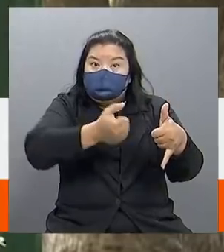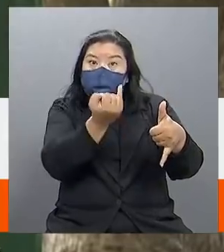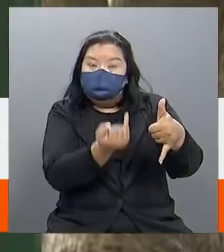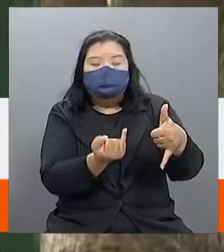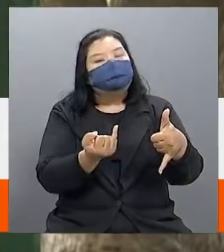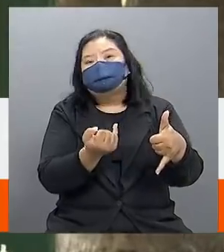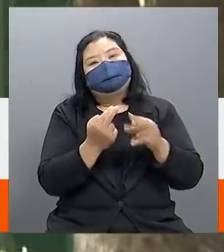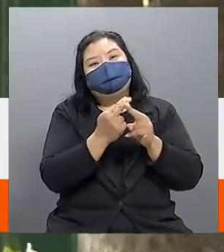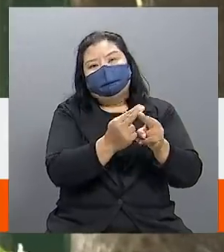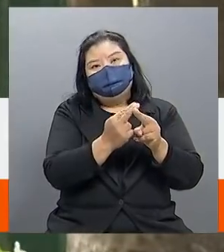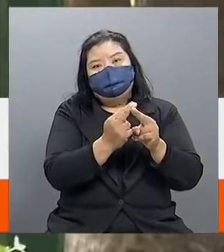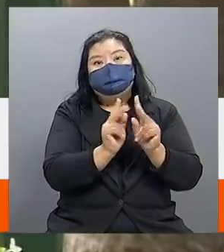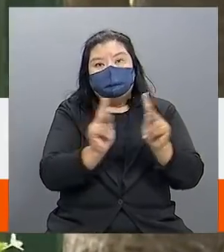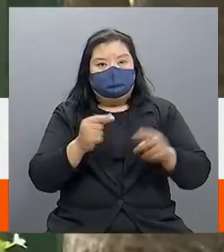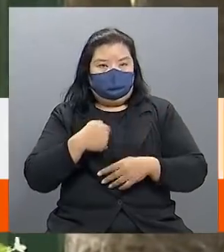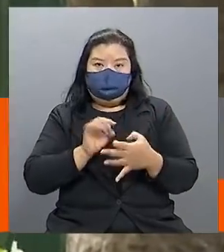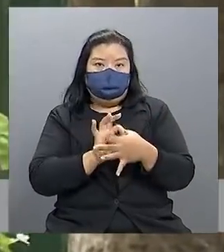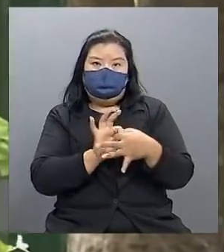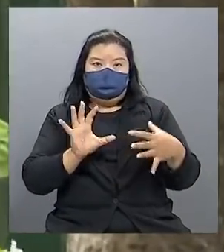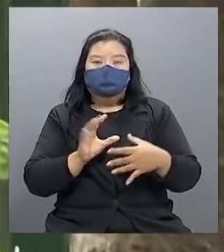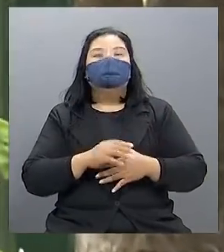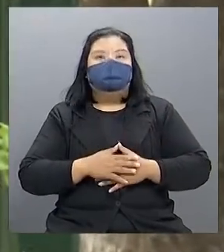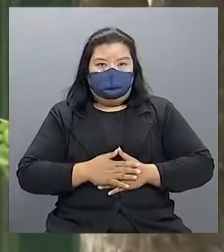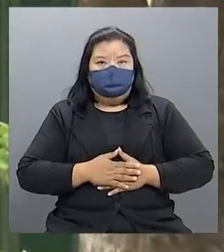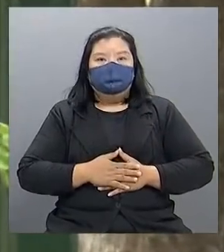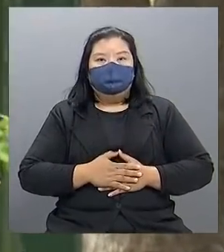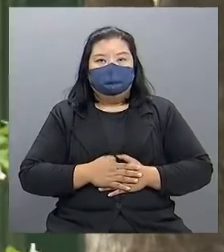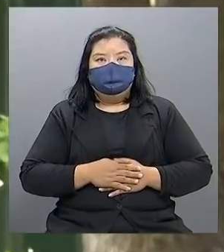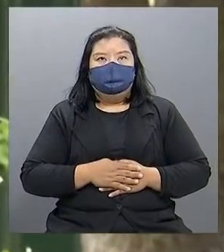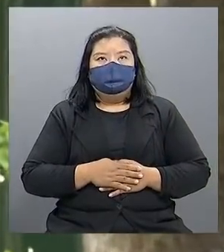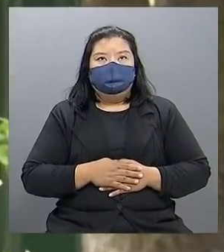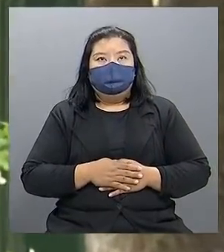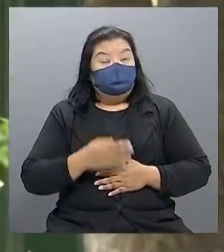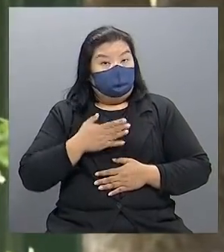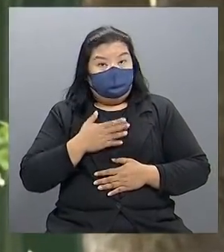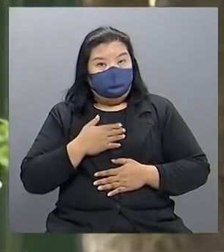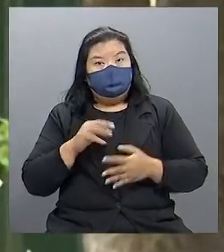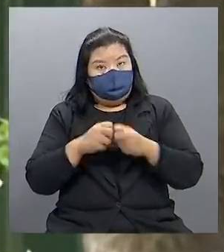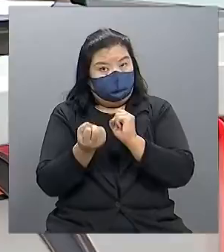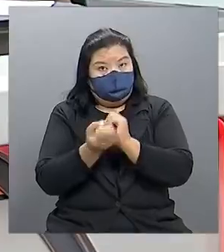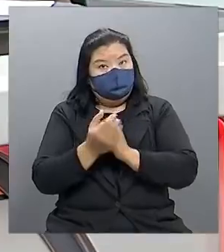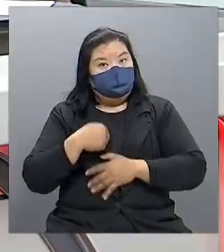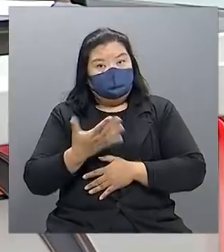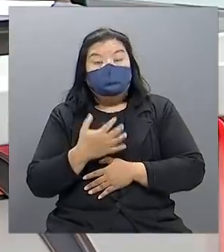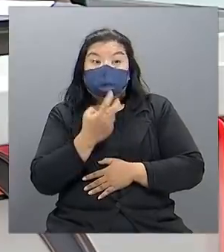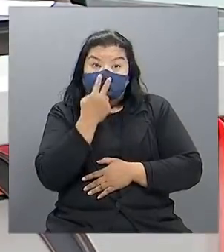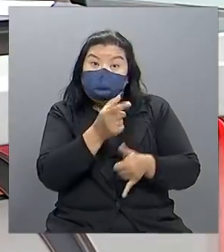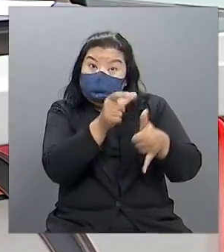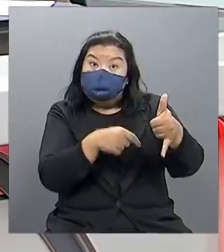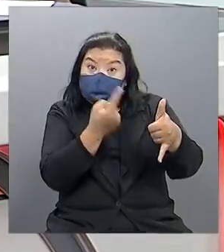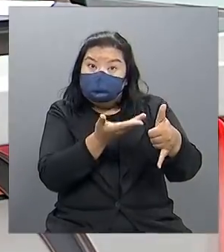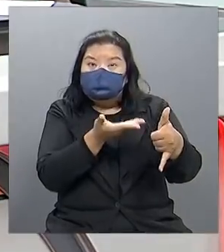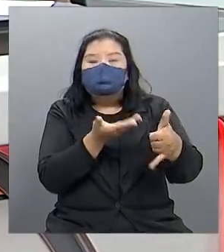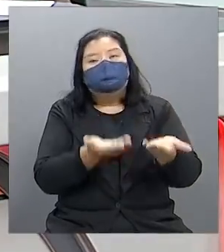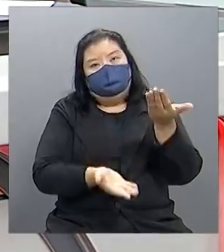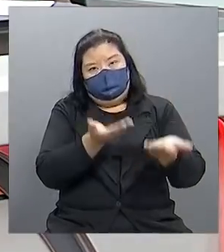ธิการผมยุ่งด้วยไม่ได้อะนะผมไม่ได้ขัดข้องกับใครทั้งสิ้นจะตรวจสอบแล้วก็ว่าไป ราคาขายปลีก